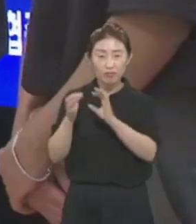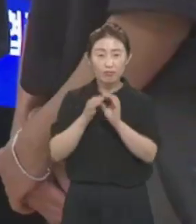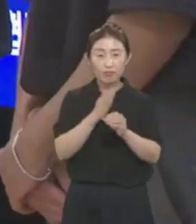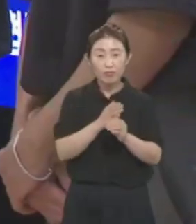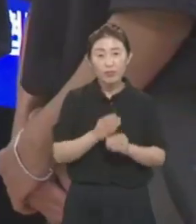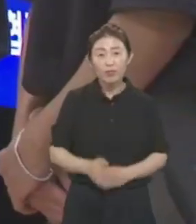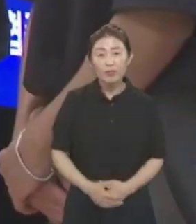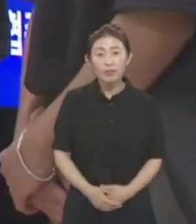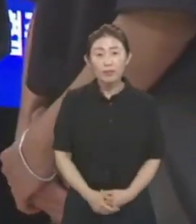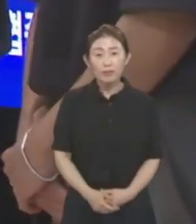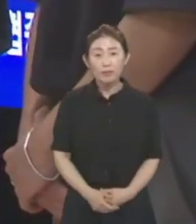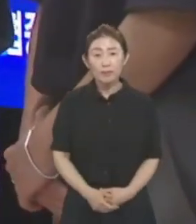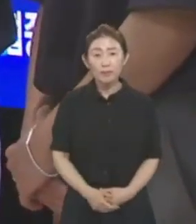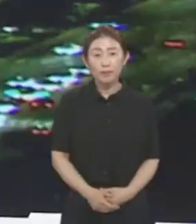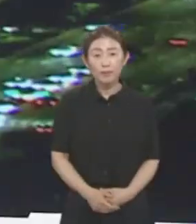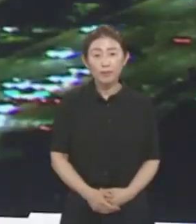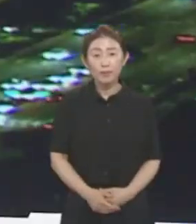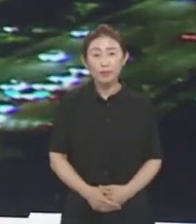있습니다.